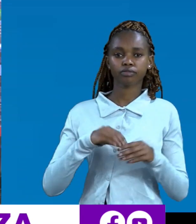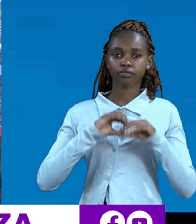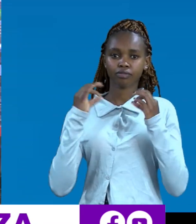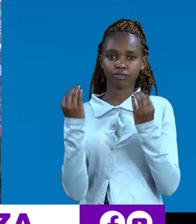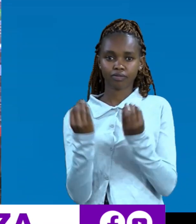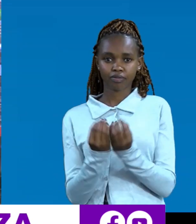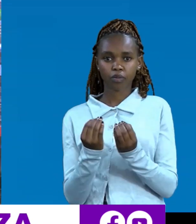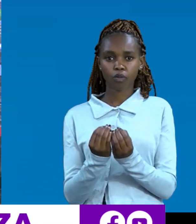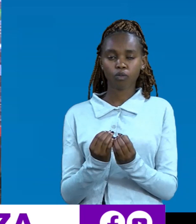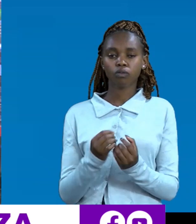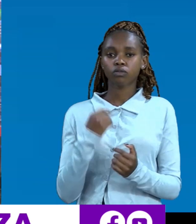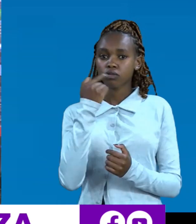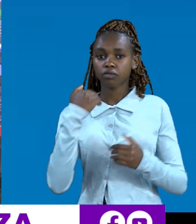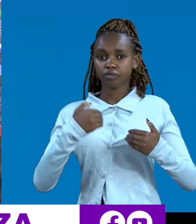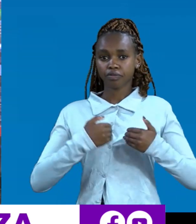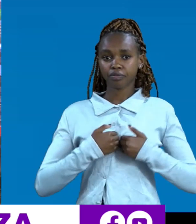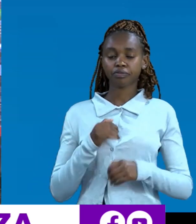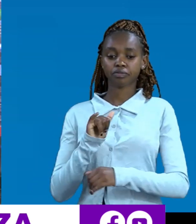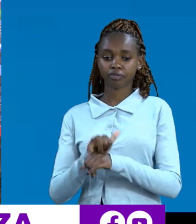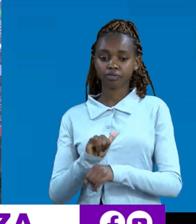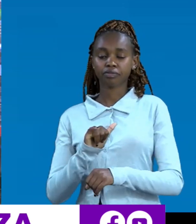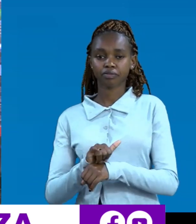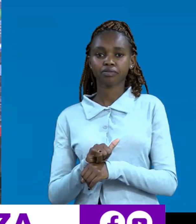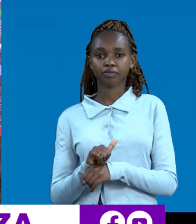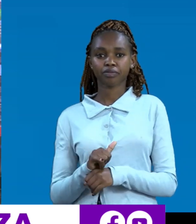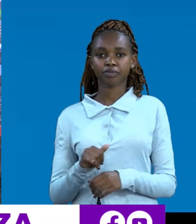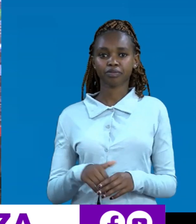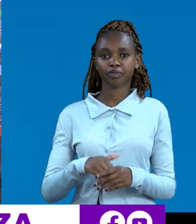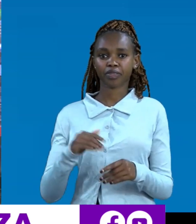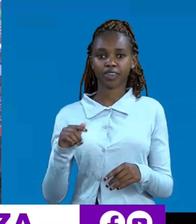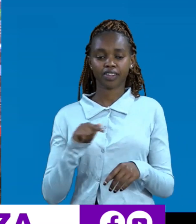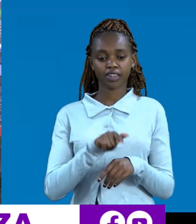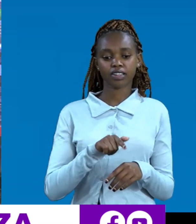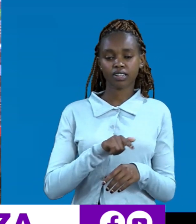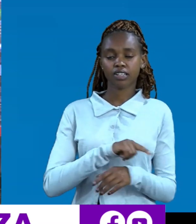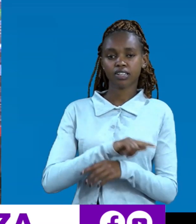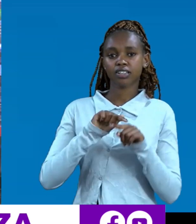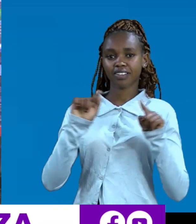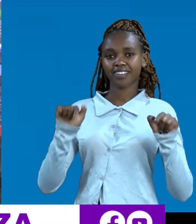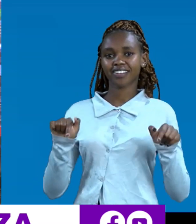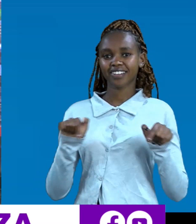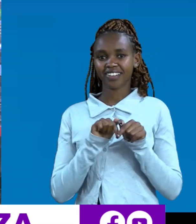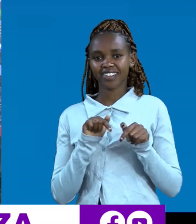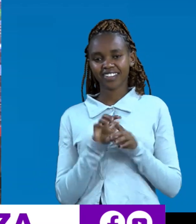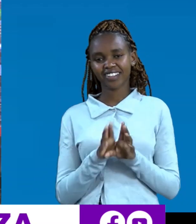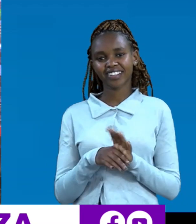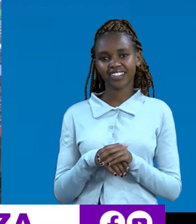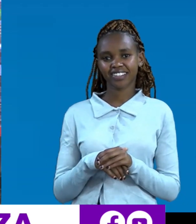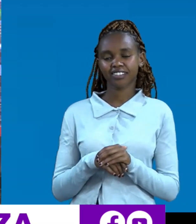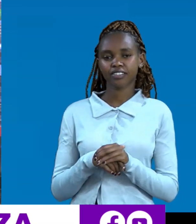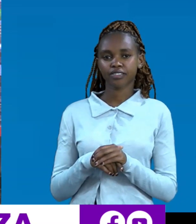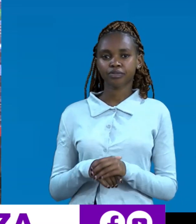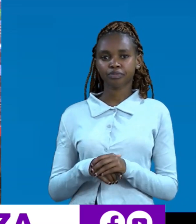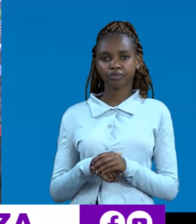manzeni. Akona tu kale Oxford, ukiona tu imetolewa kwa kale kabo. Hii ilikuwa ligi yake. Ndio, tutaishini Oxford.